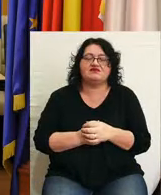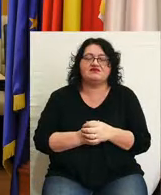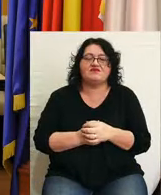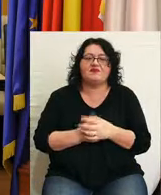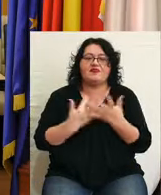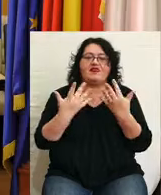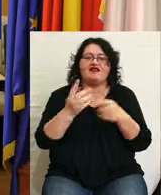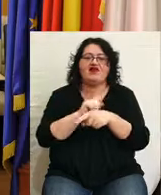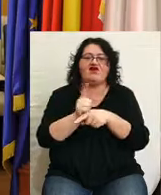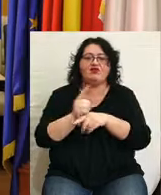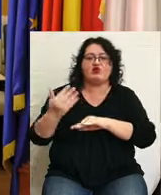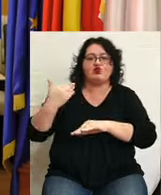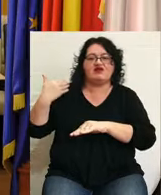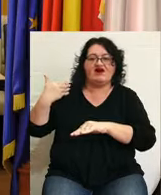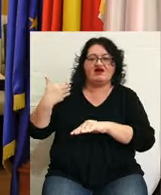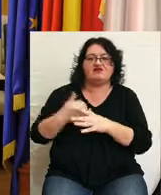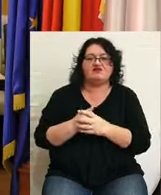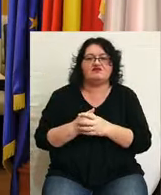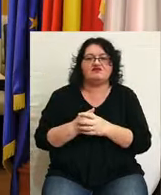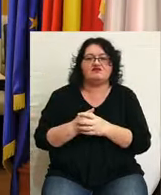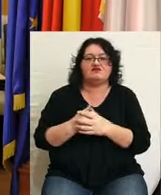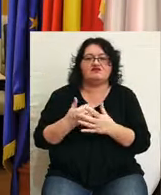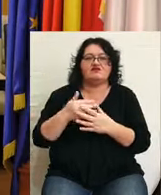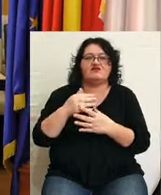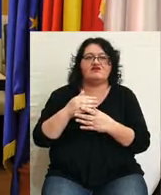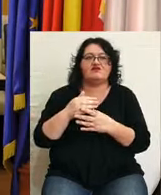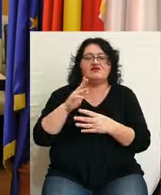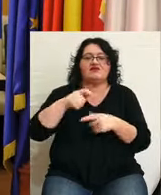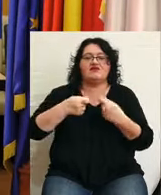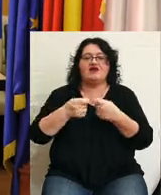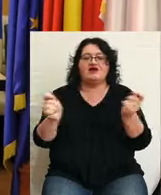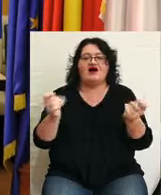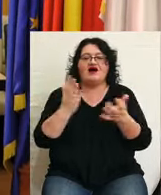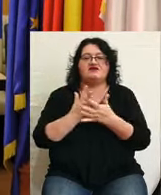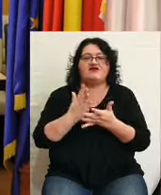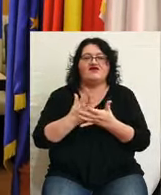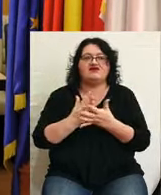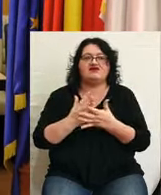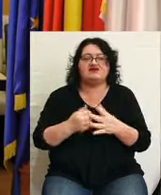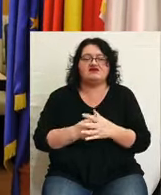Acum câteva minute, compania Delgaz a oprit